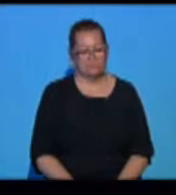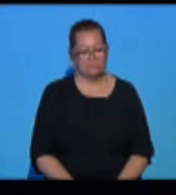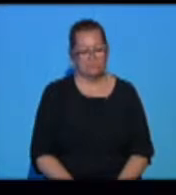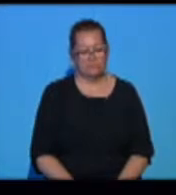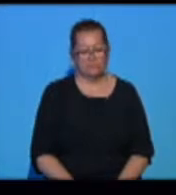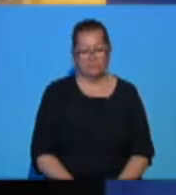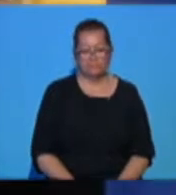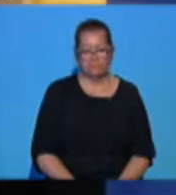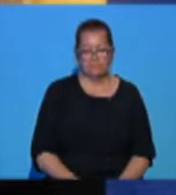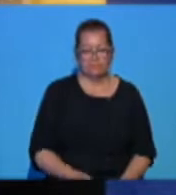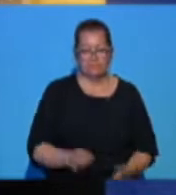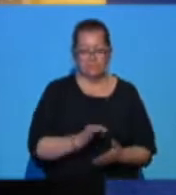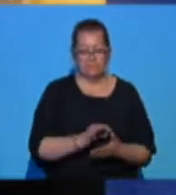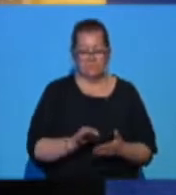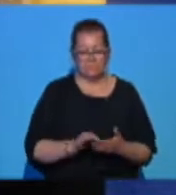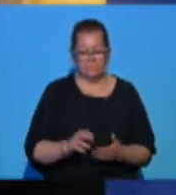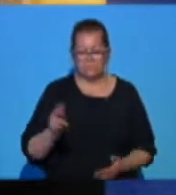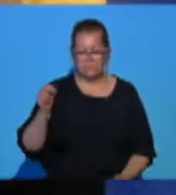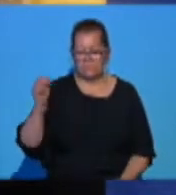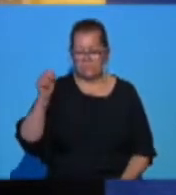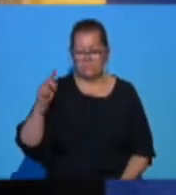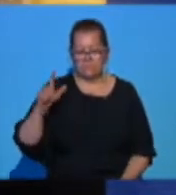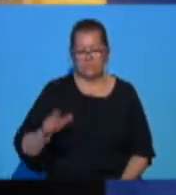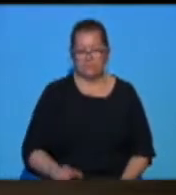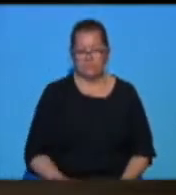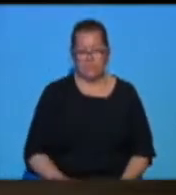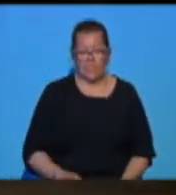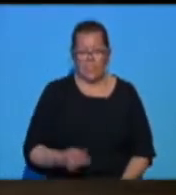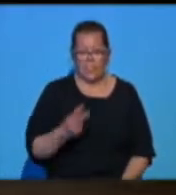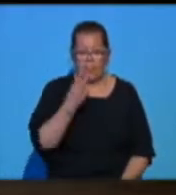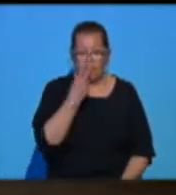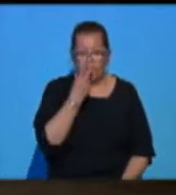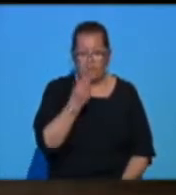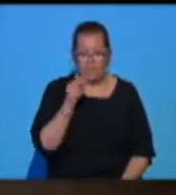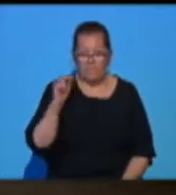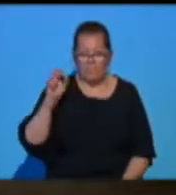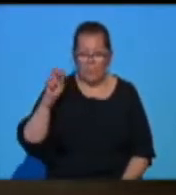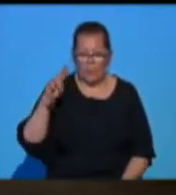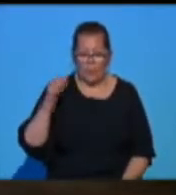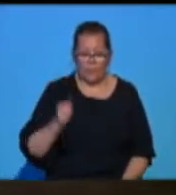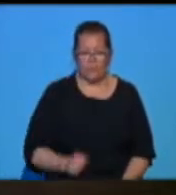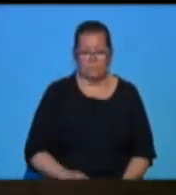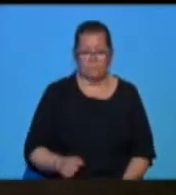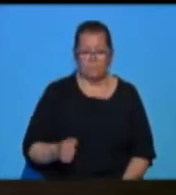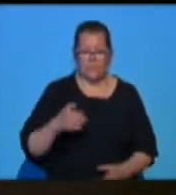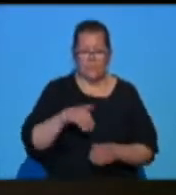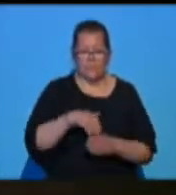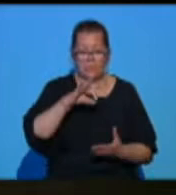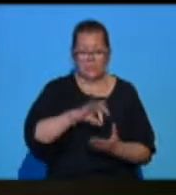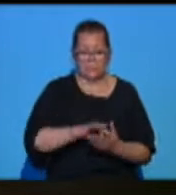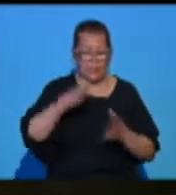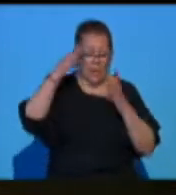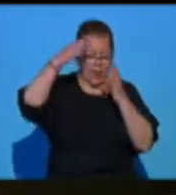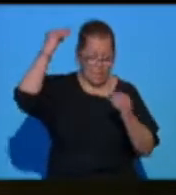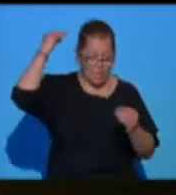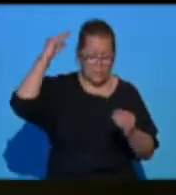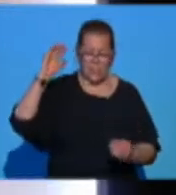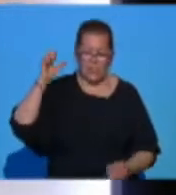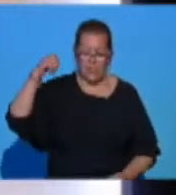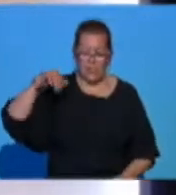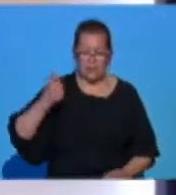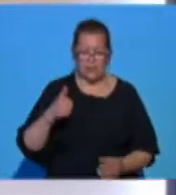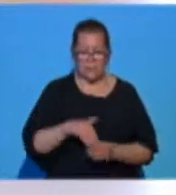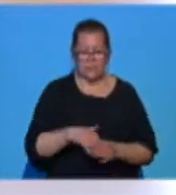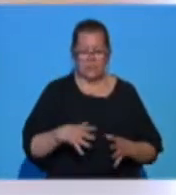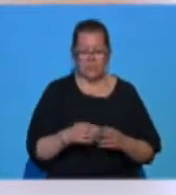Cu o scenografie revoluționară, 887 a hipnotizat publicul, în sală aflându-se și excelența sa, ambasadoarea Canadei în România.